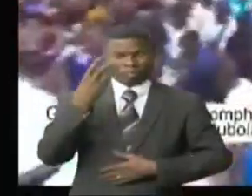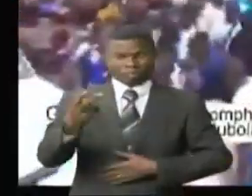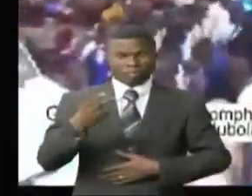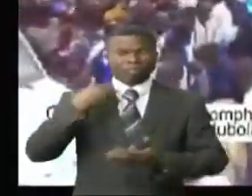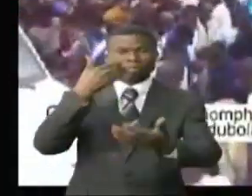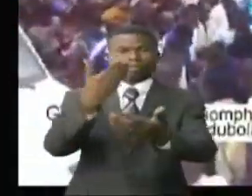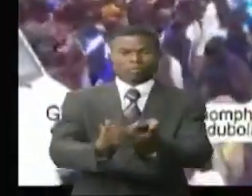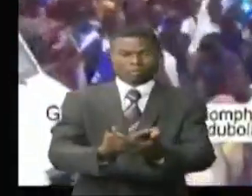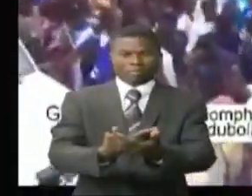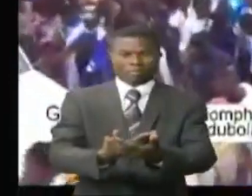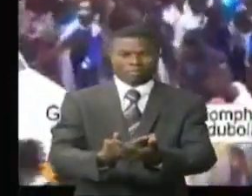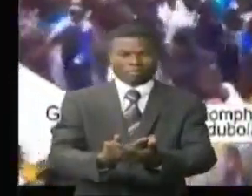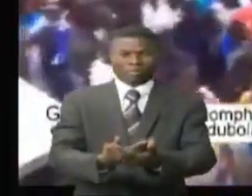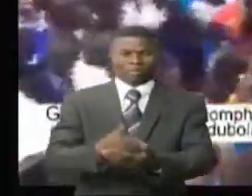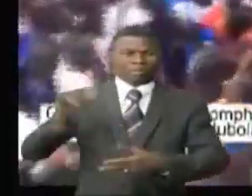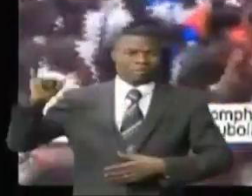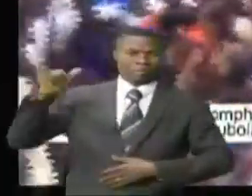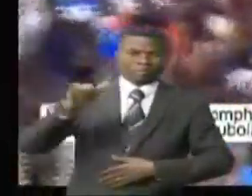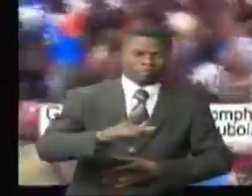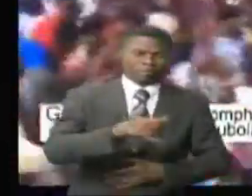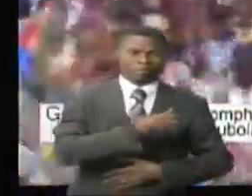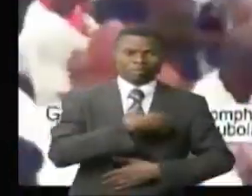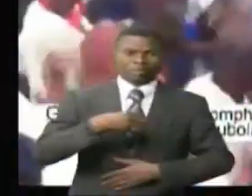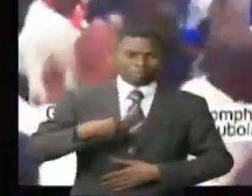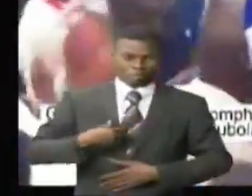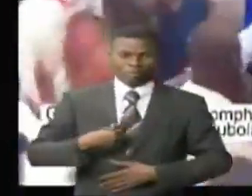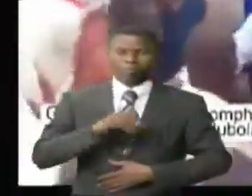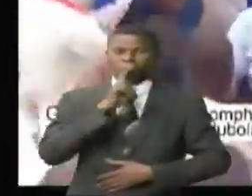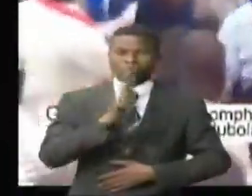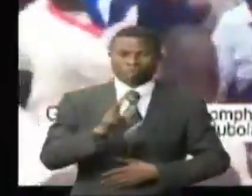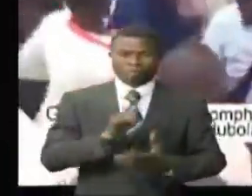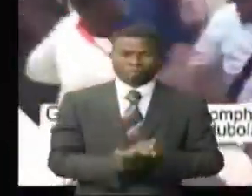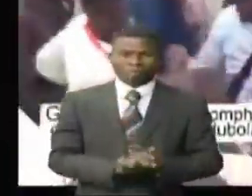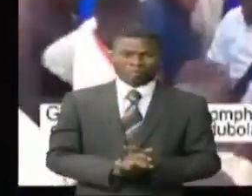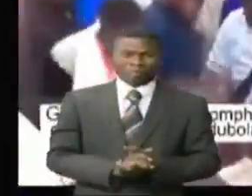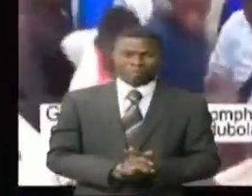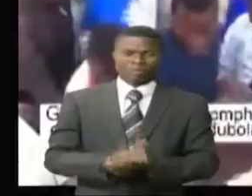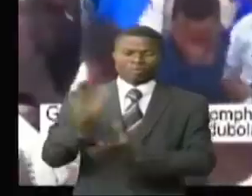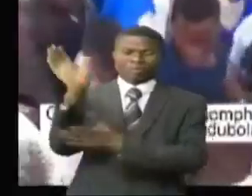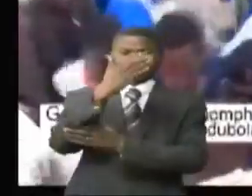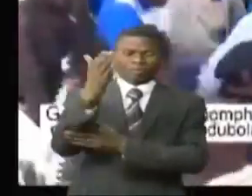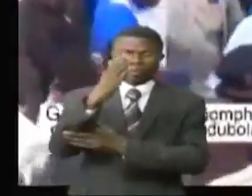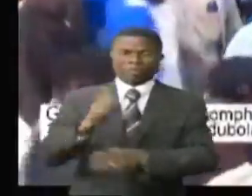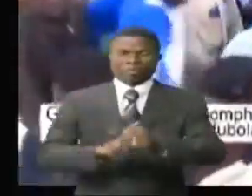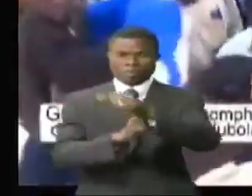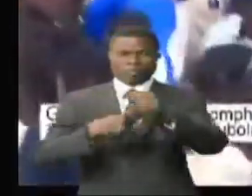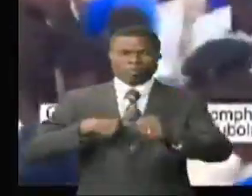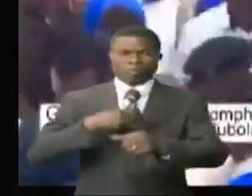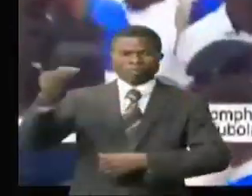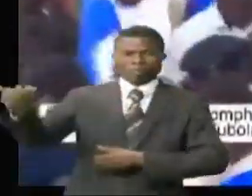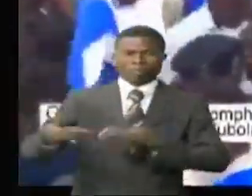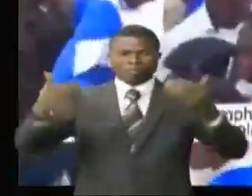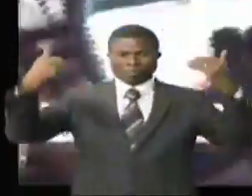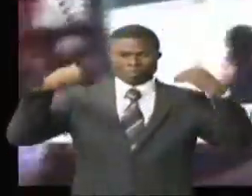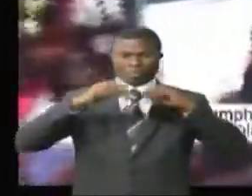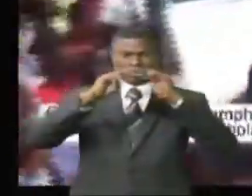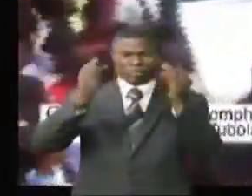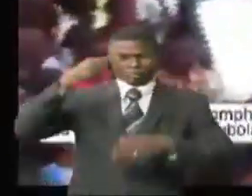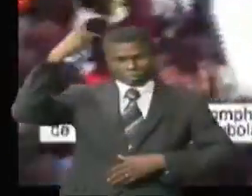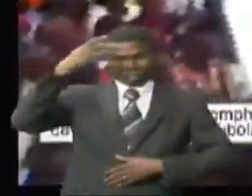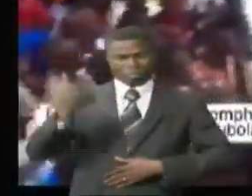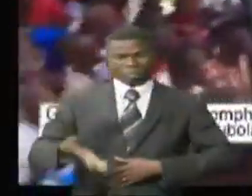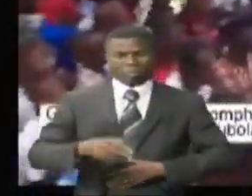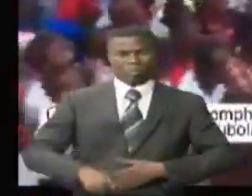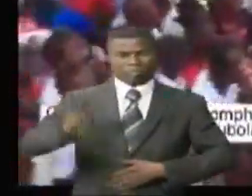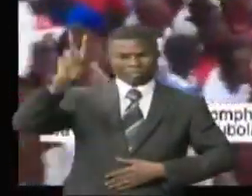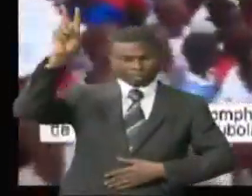l'arrivée par l'atterrissage de celle qu'elles appellent affectueusement Temelea Simanda. Accueillie par le cadre de sa fondation, de